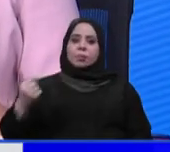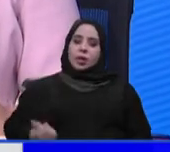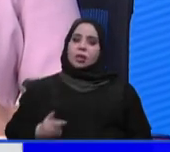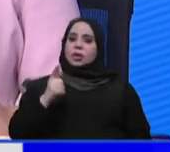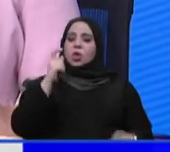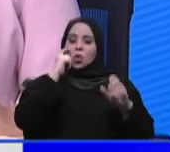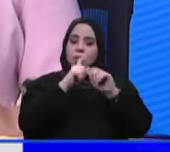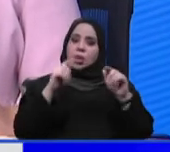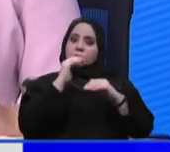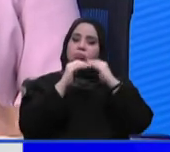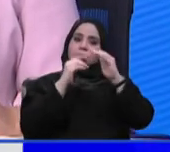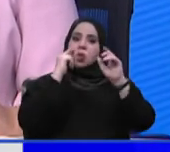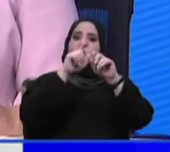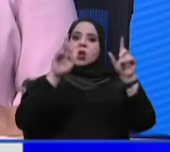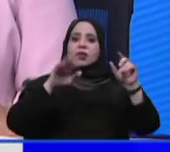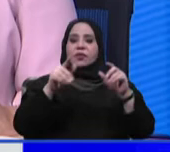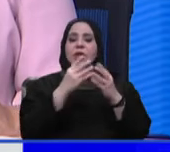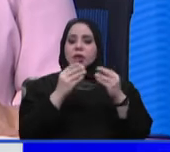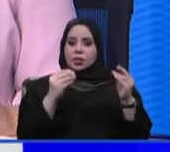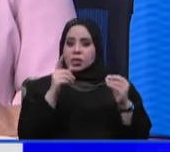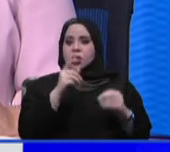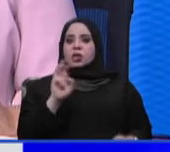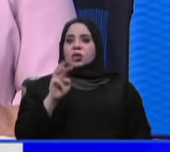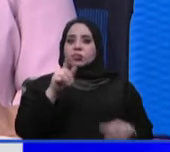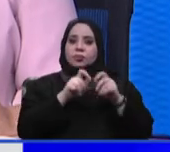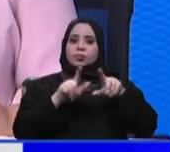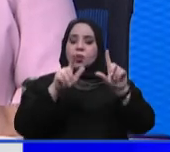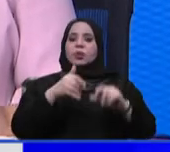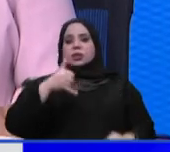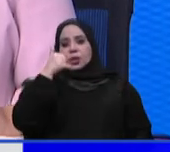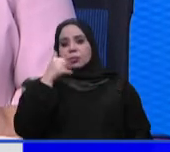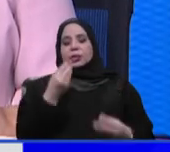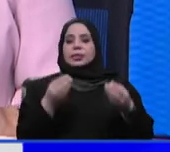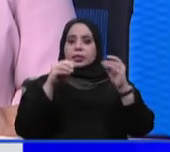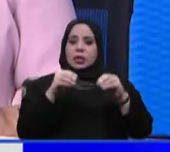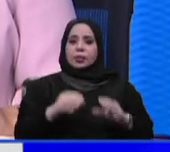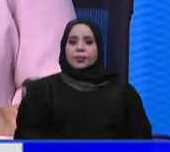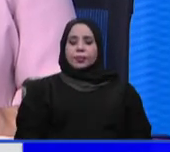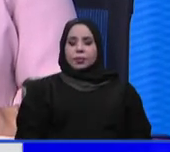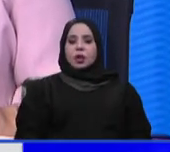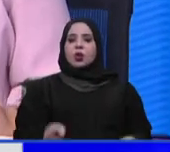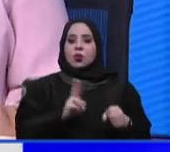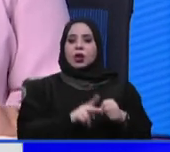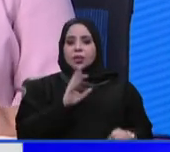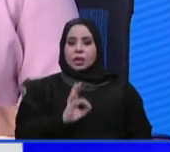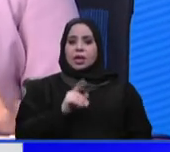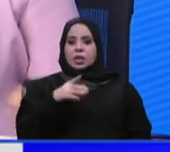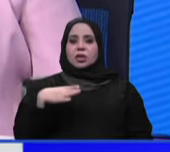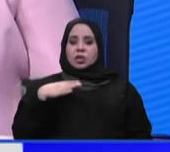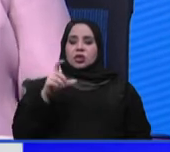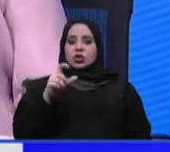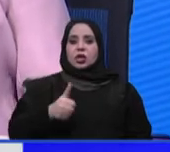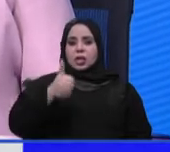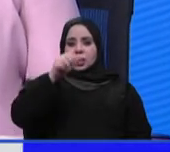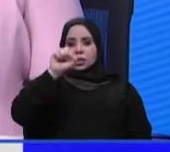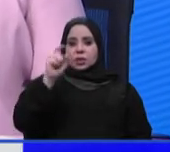شهد نموا ملحوظا في عدد الاشتراكات ونسب الانتشار لخدمات الاتصالات وحجم الاستخدام. وأكد الشيخ